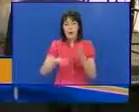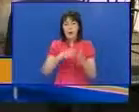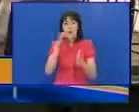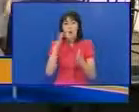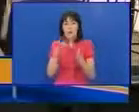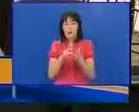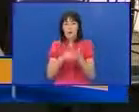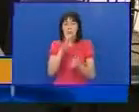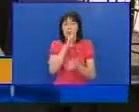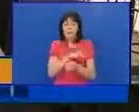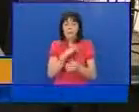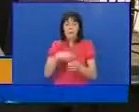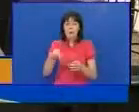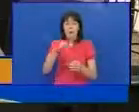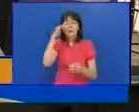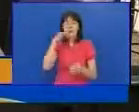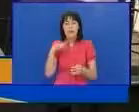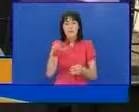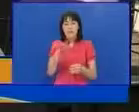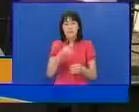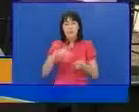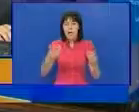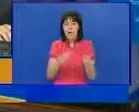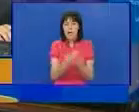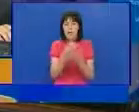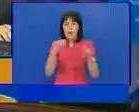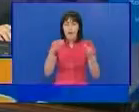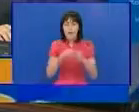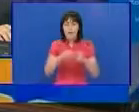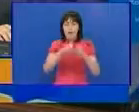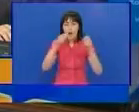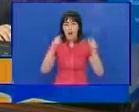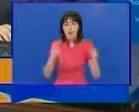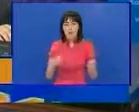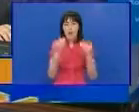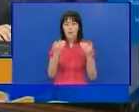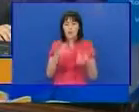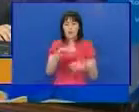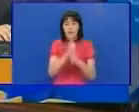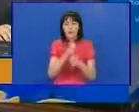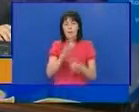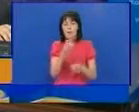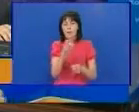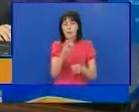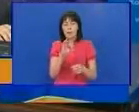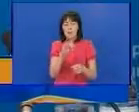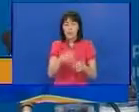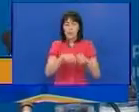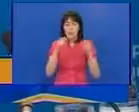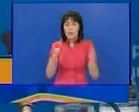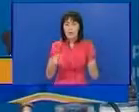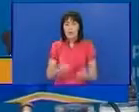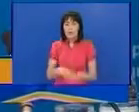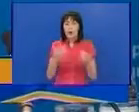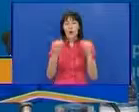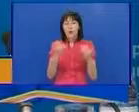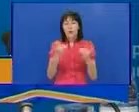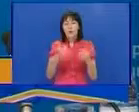коммуникациялар қызметінің оңтүстік Қазақстандағы су жаңа филиалы брифинг шымылдығын өңір басшысы Бейбіт Атамқұлов ашып берді. Бұл